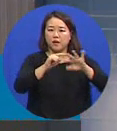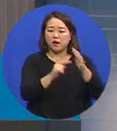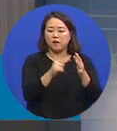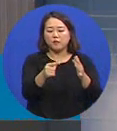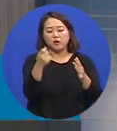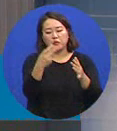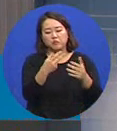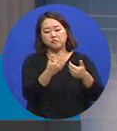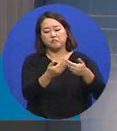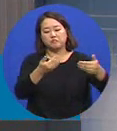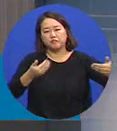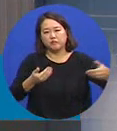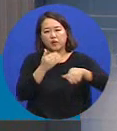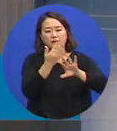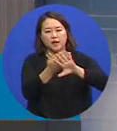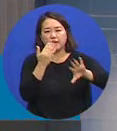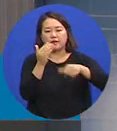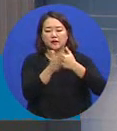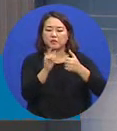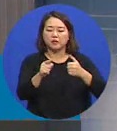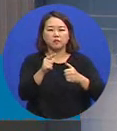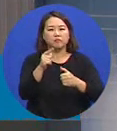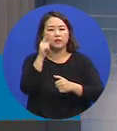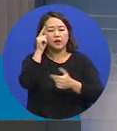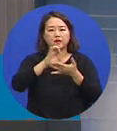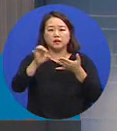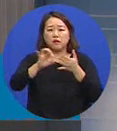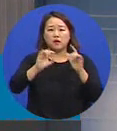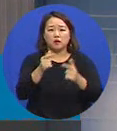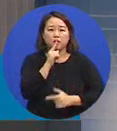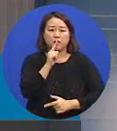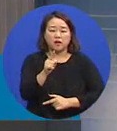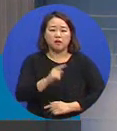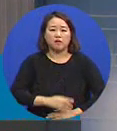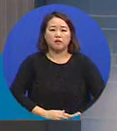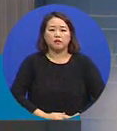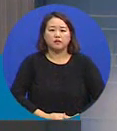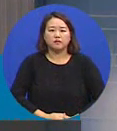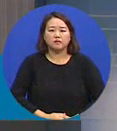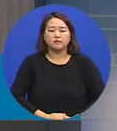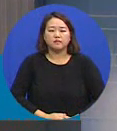애써 의미를 축소했습니다. 이승환 기자가 취재했습니다.